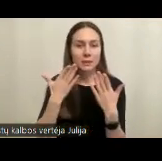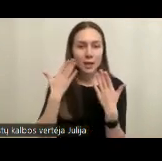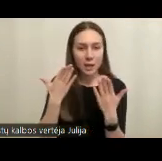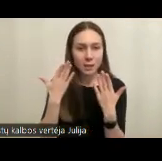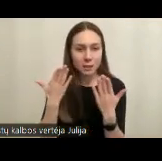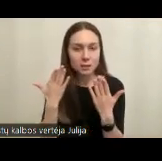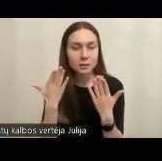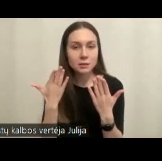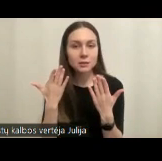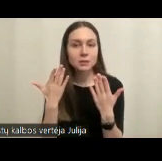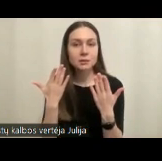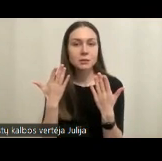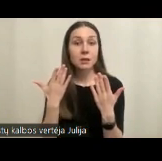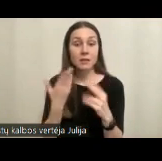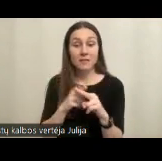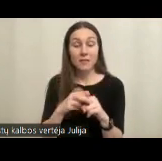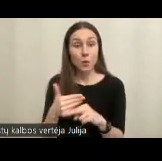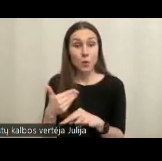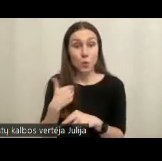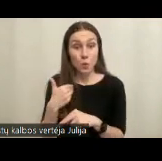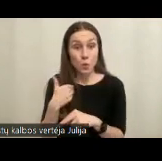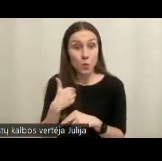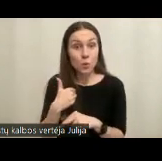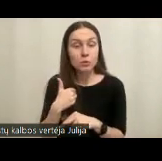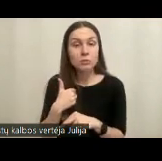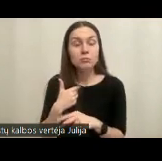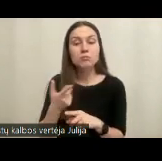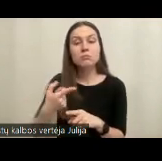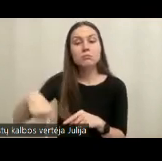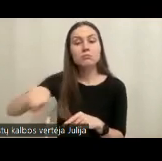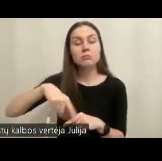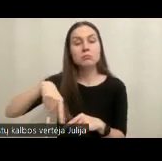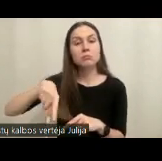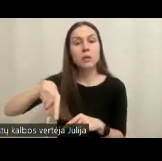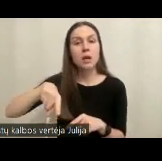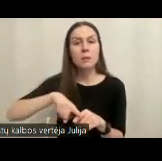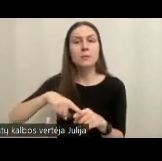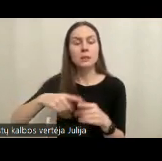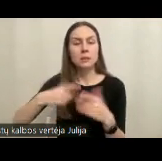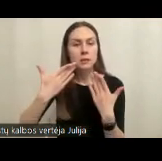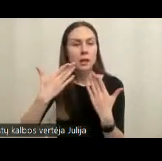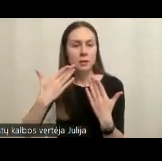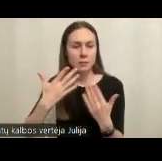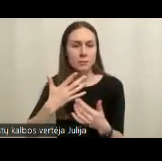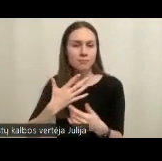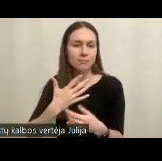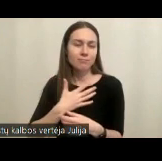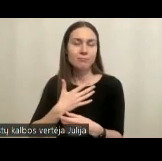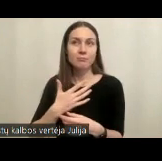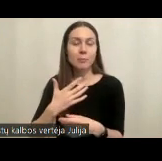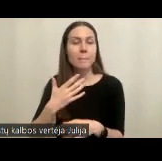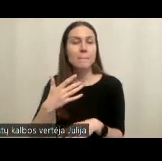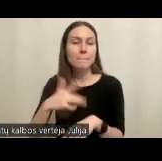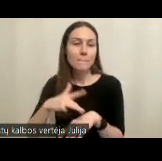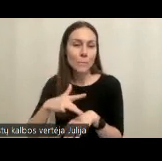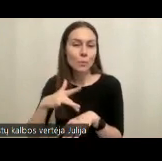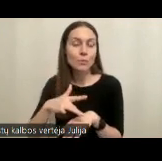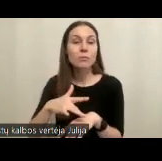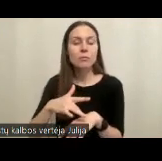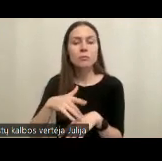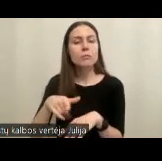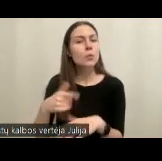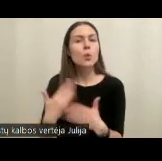skaityti, todėl, kad to nori, ir jie yra tie valingi skaitytojai, tai daro todėl, kad jiems